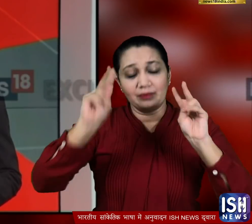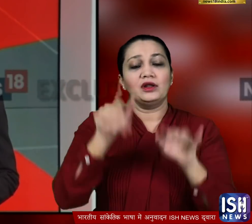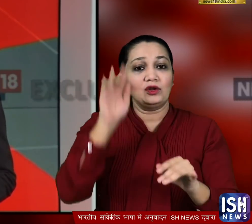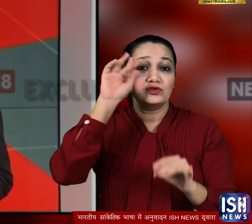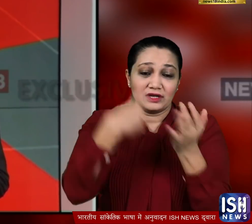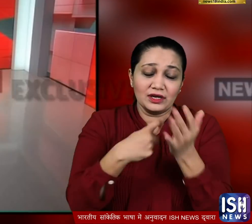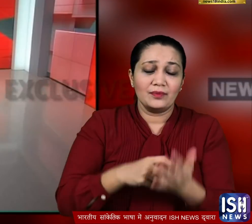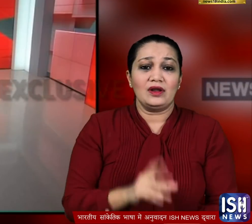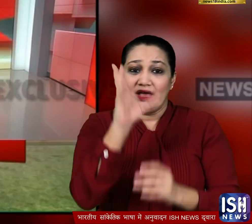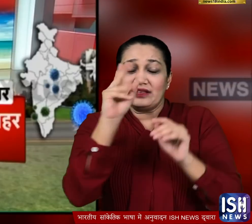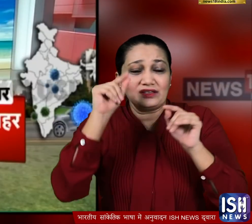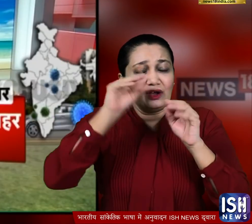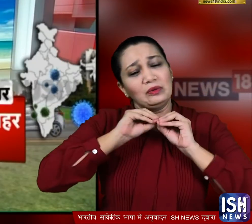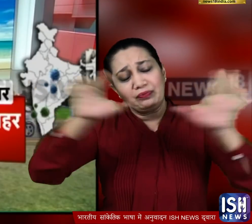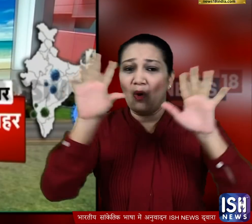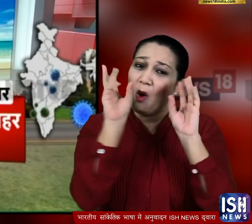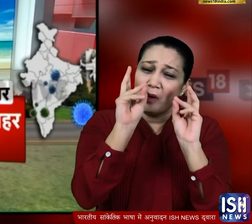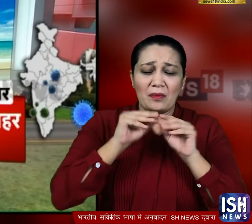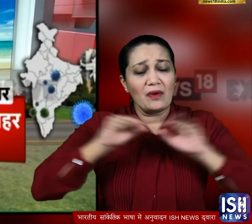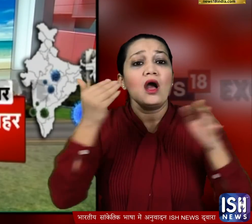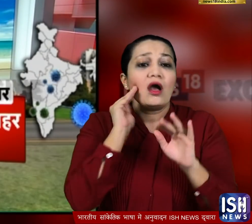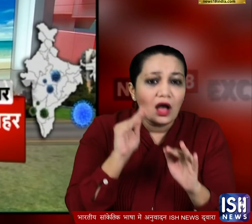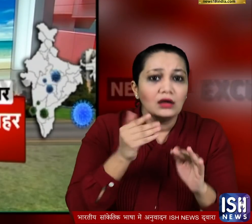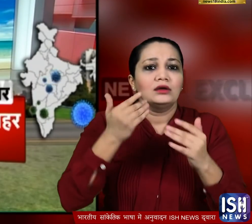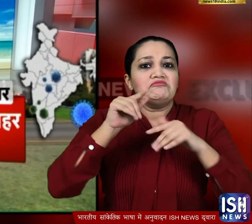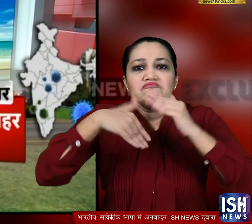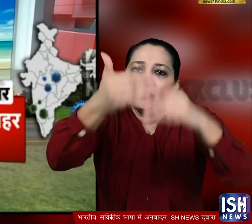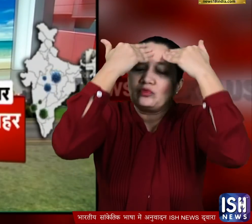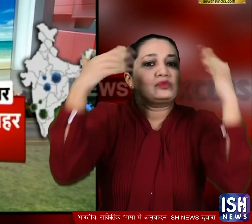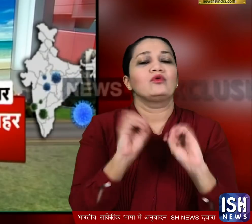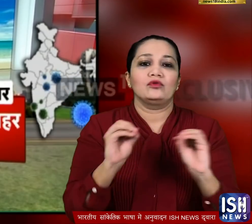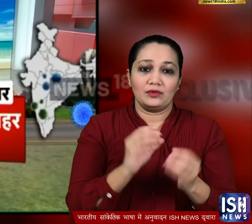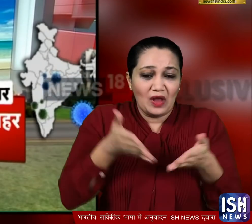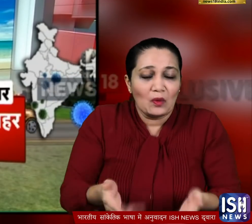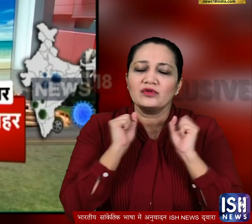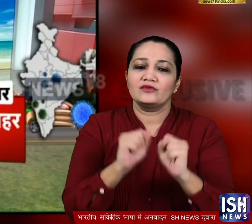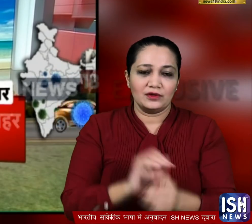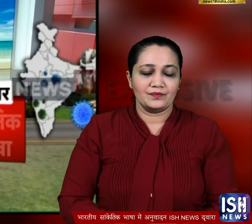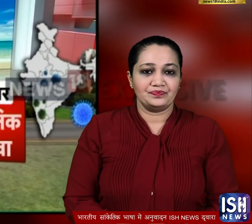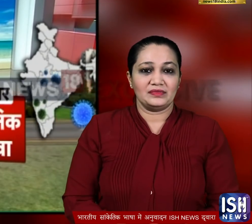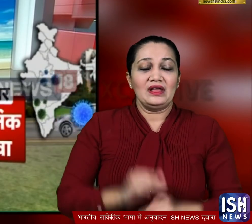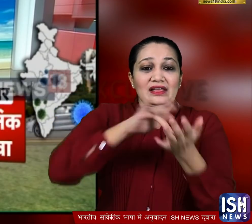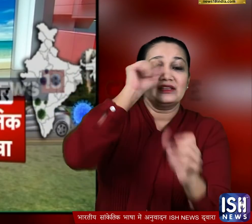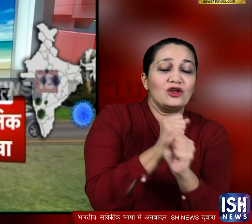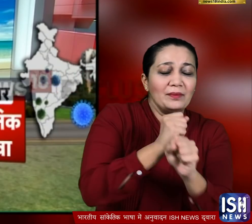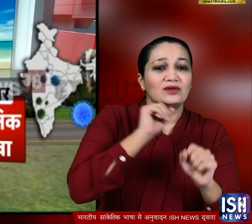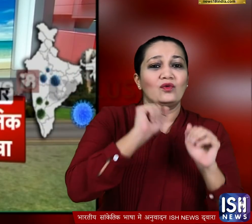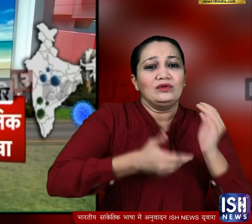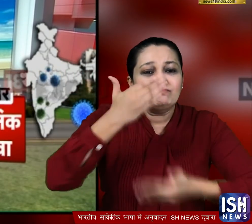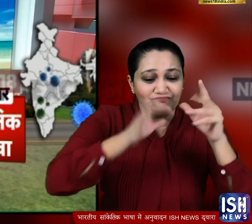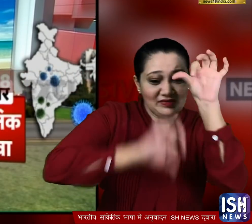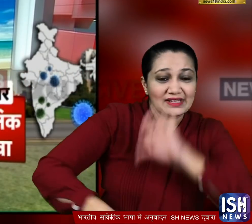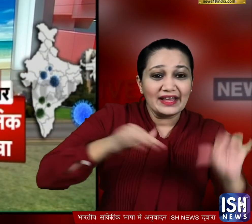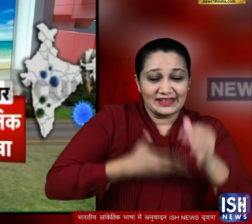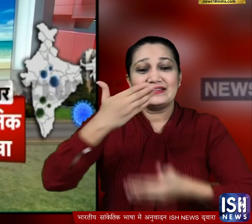रवि सिंह की रिपोर्ट है कि तीसरी लहर का आना तय है, लेकिन कब और कैसे ये अभी कहना मुश्किल है। ये जानकारी खुद केंद्र सरकार के प्रधान